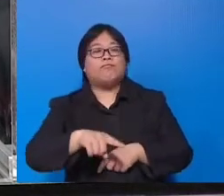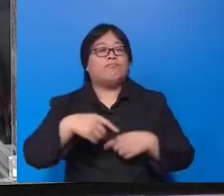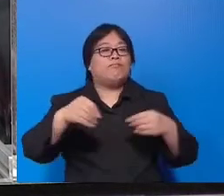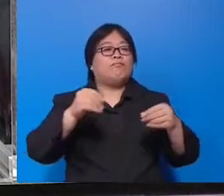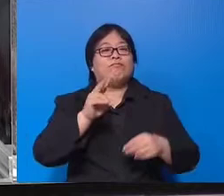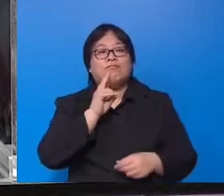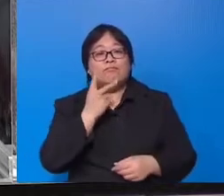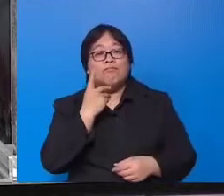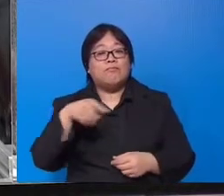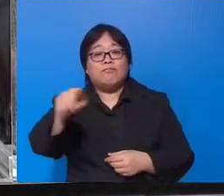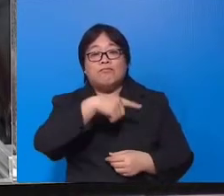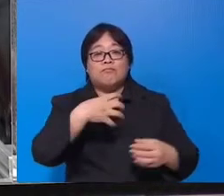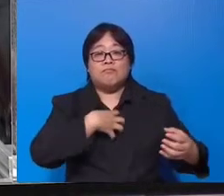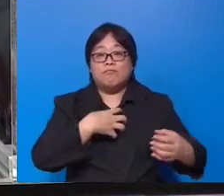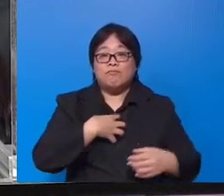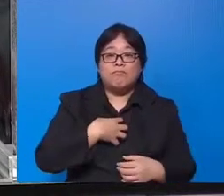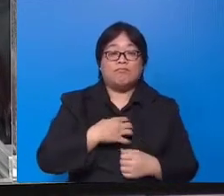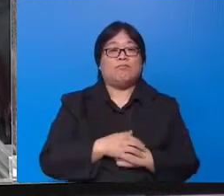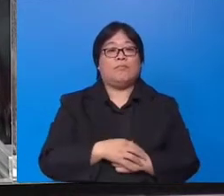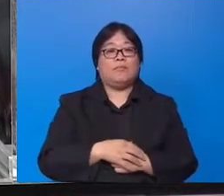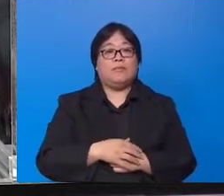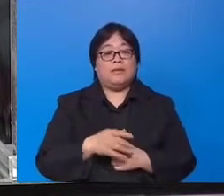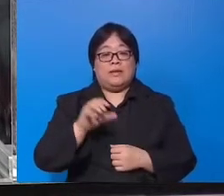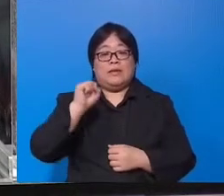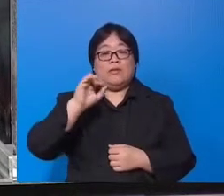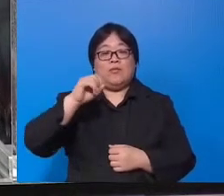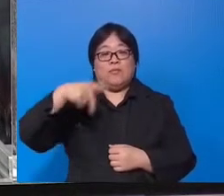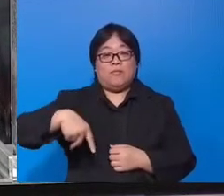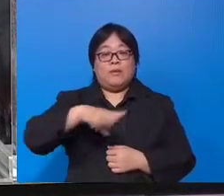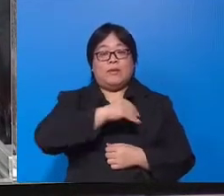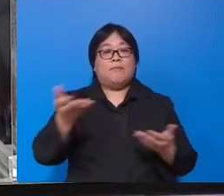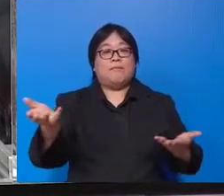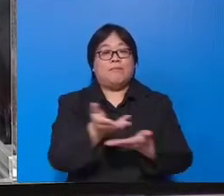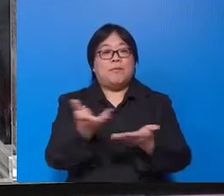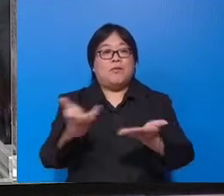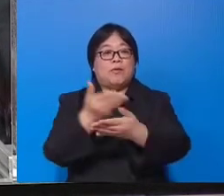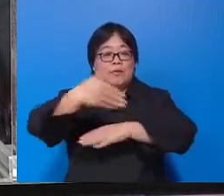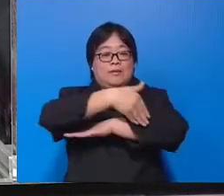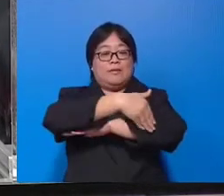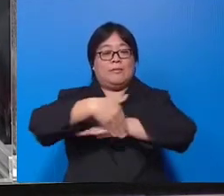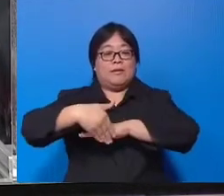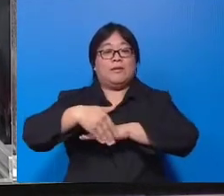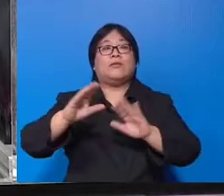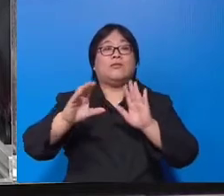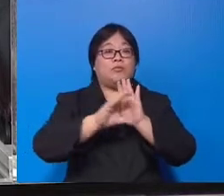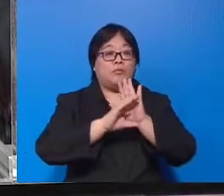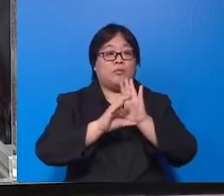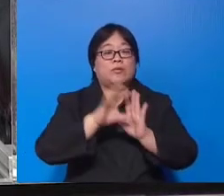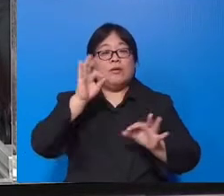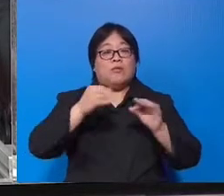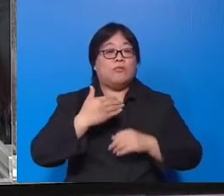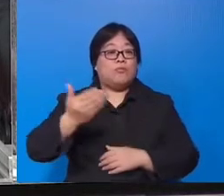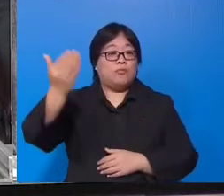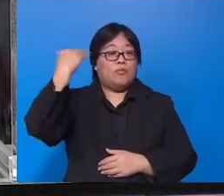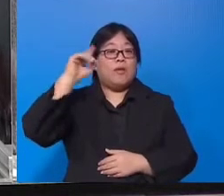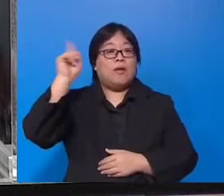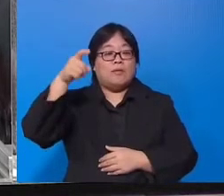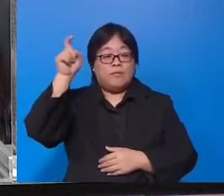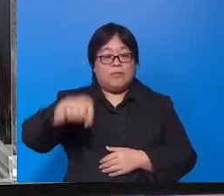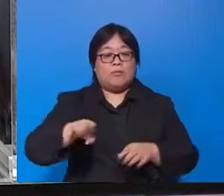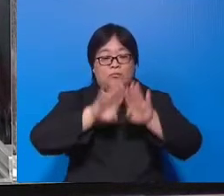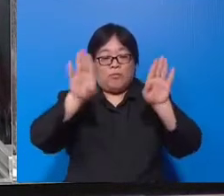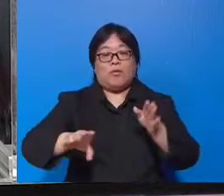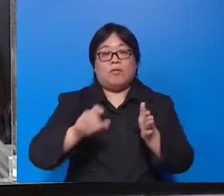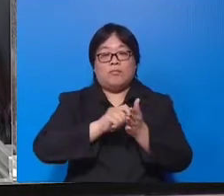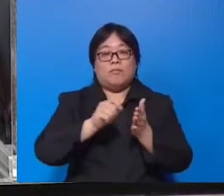maka antara aduannya adalah akibat dapat Yoseob dan birokrasi di sempadan contohnya kalau dulu mereka hanya perlu